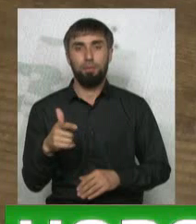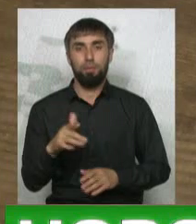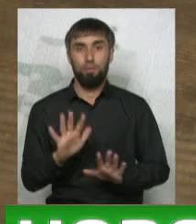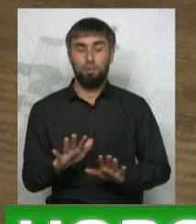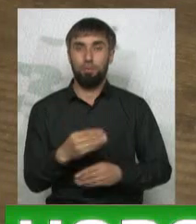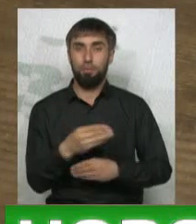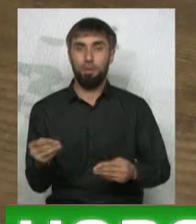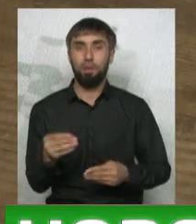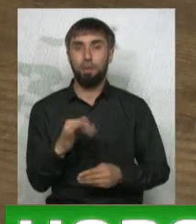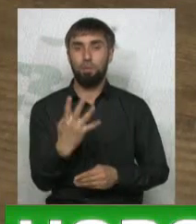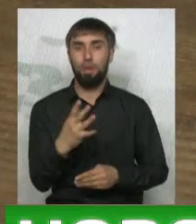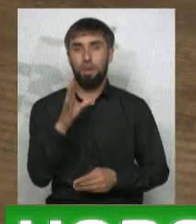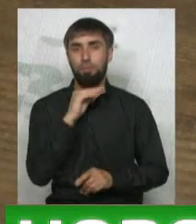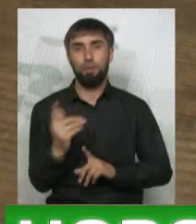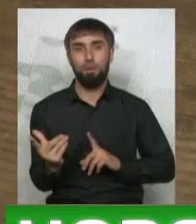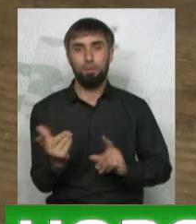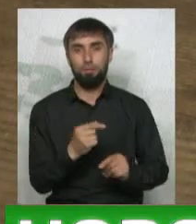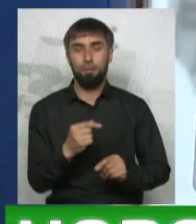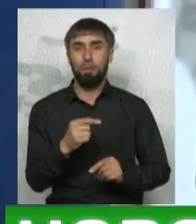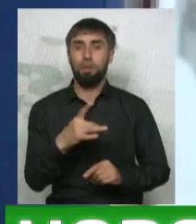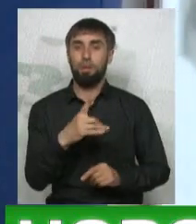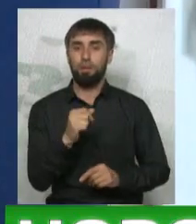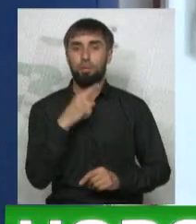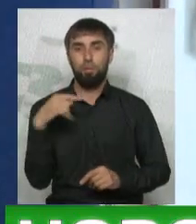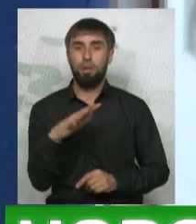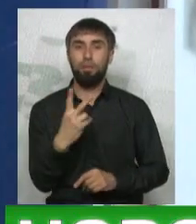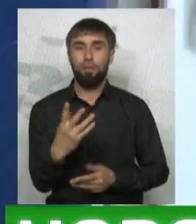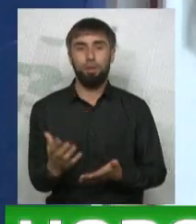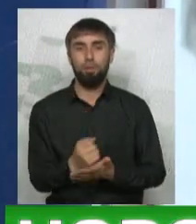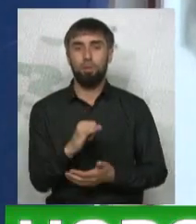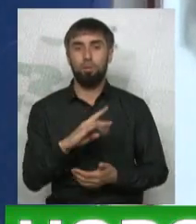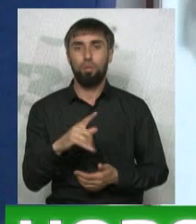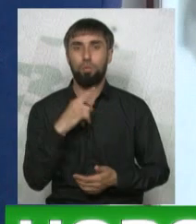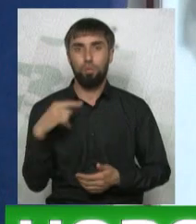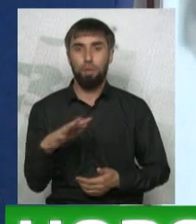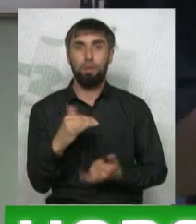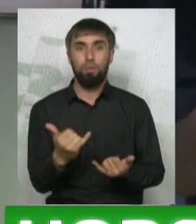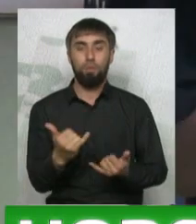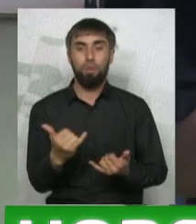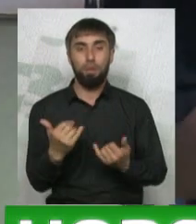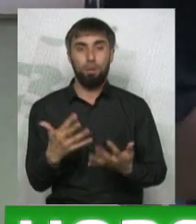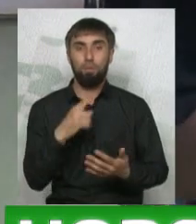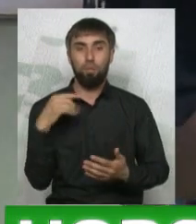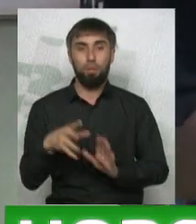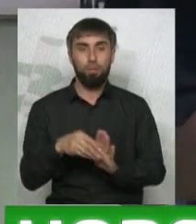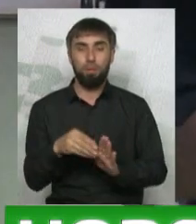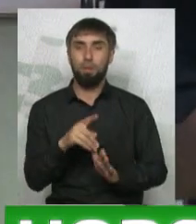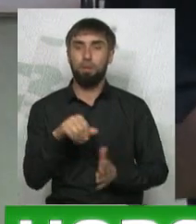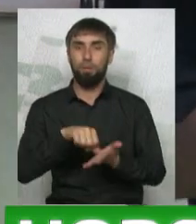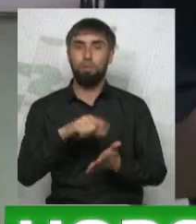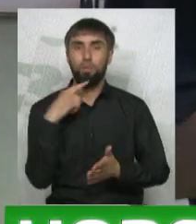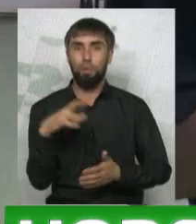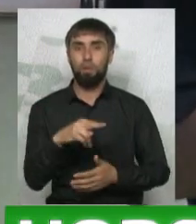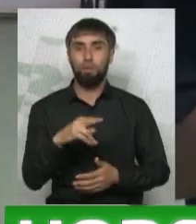нашим спортсменам удалось завоевать свои путевки. Плюс еще 2 выиграли их на юности России. Теперь сборная Ингушетии, которая выступит на